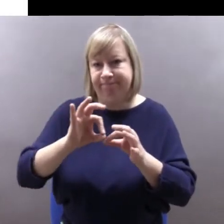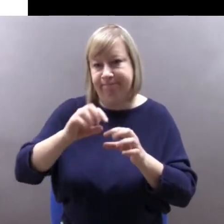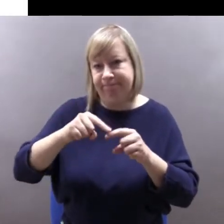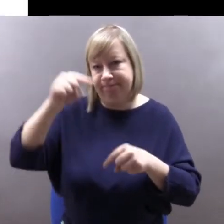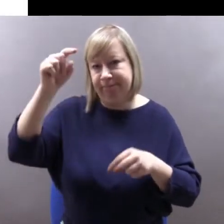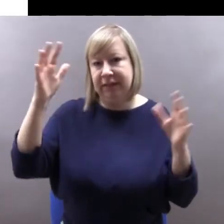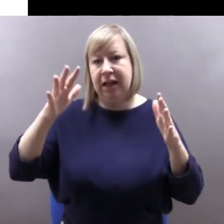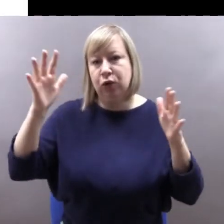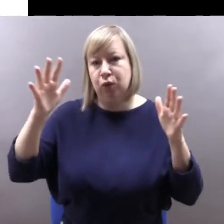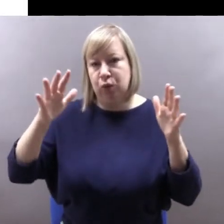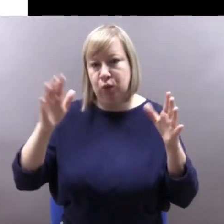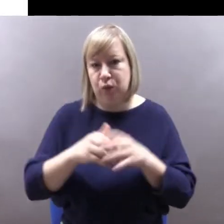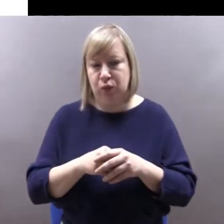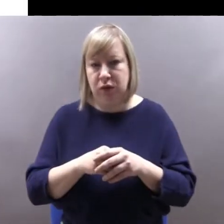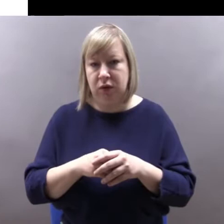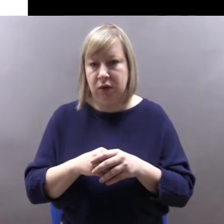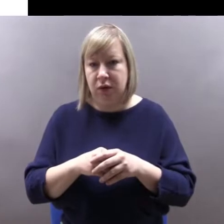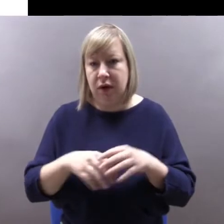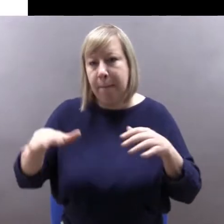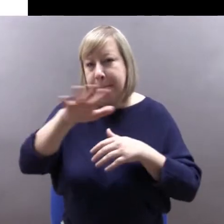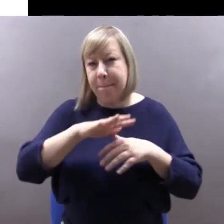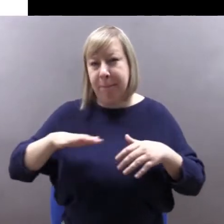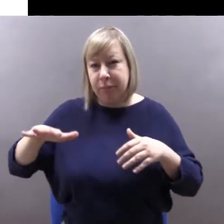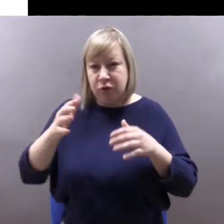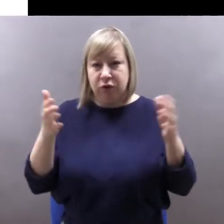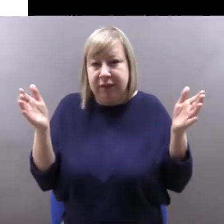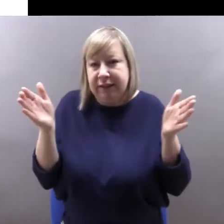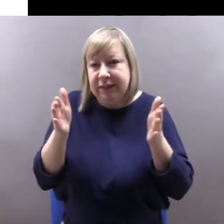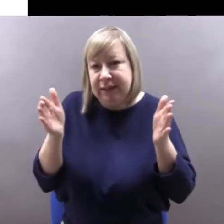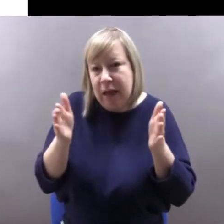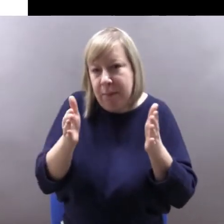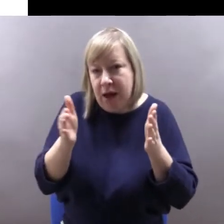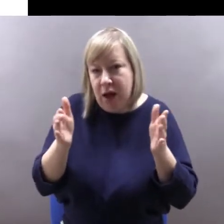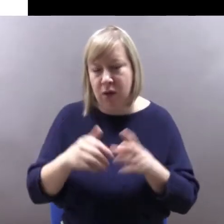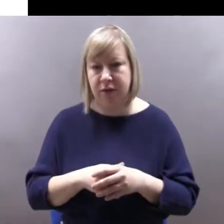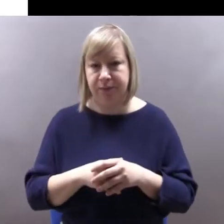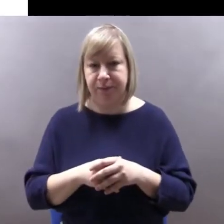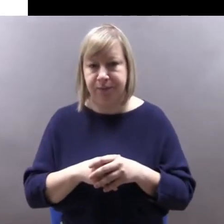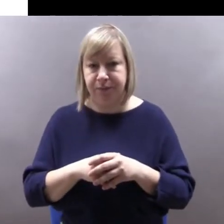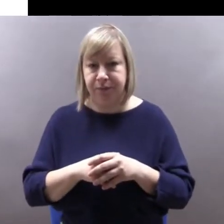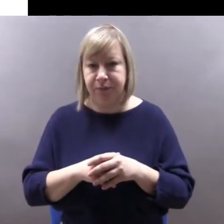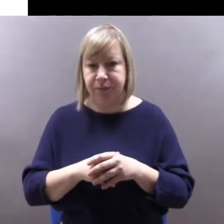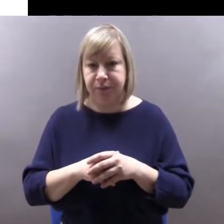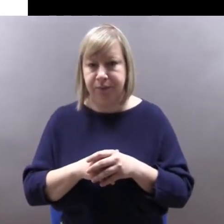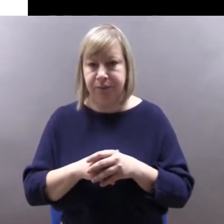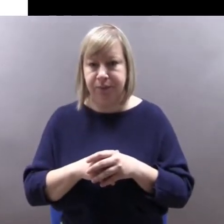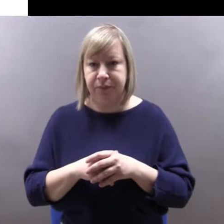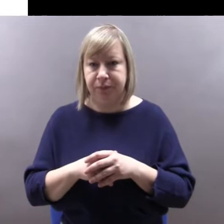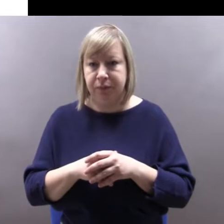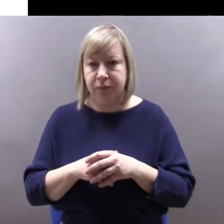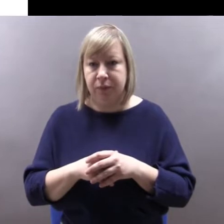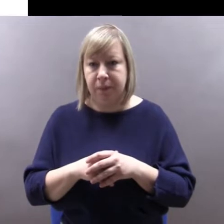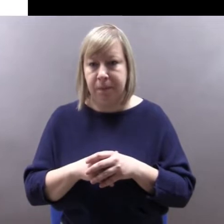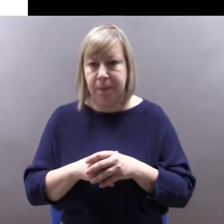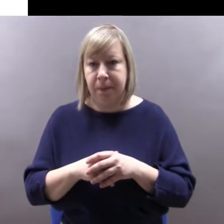No można by było tą rampę zrobić, tylko po co? To tak jak, wiecie Państwo, to tak jak robienie rozwiązań, aby były, tylko że